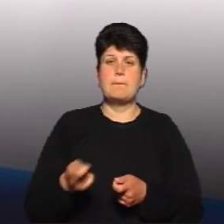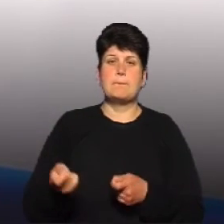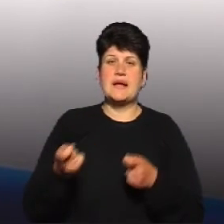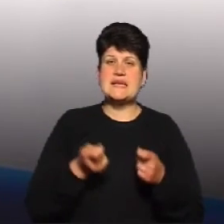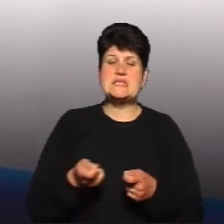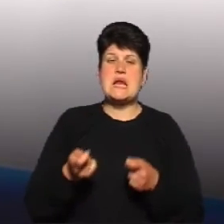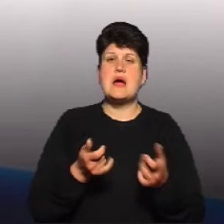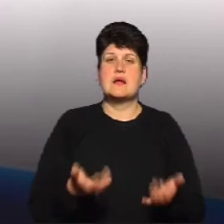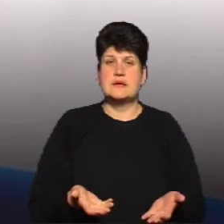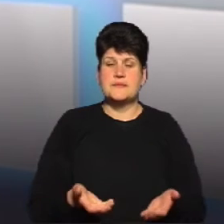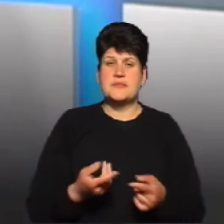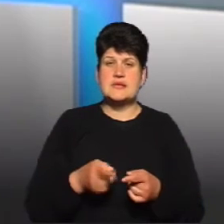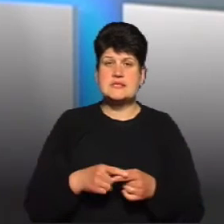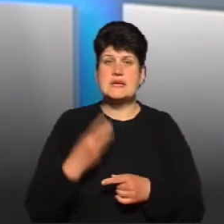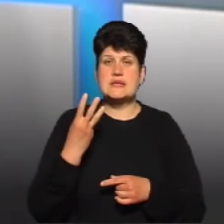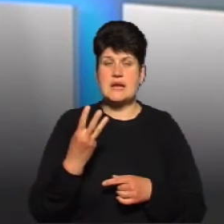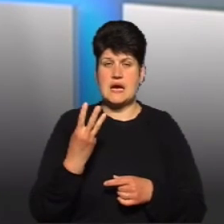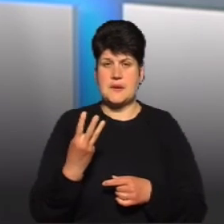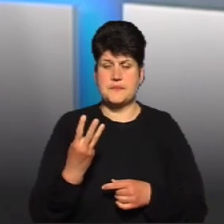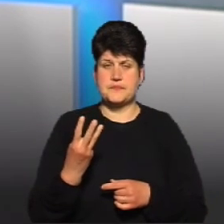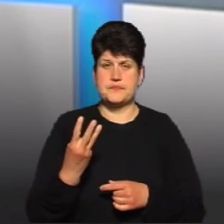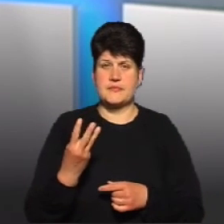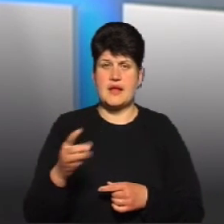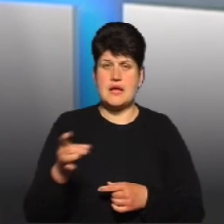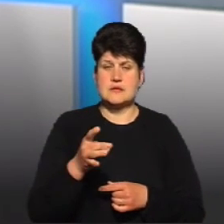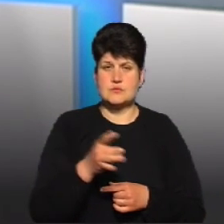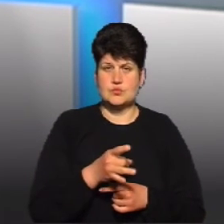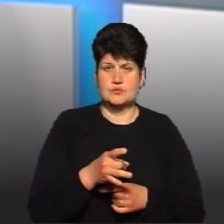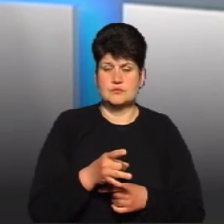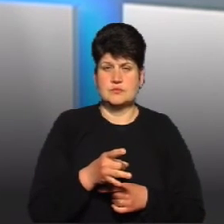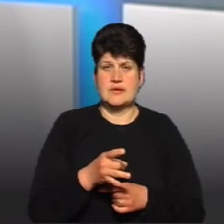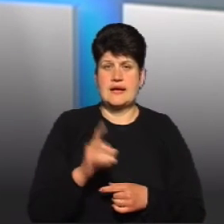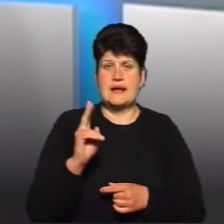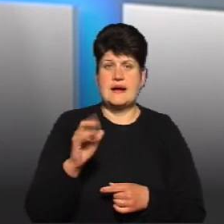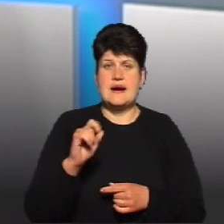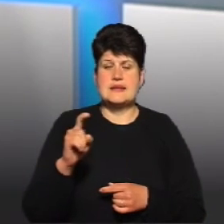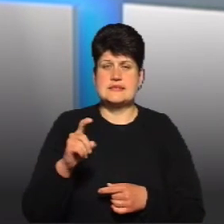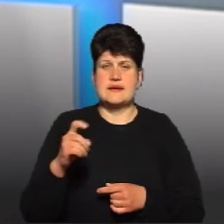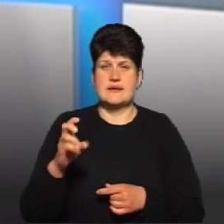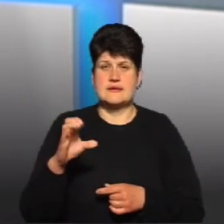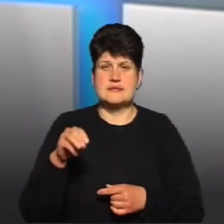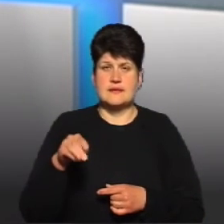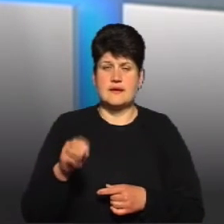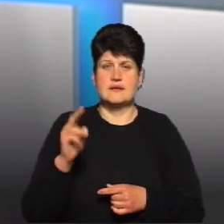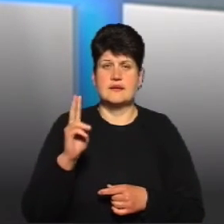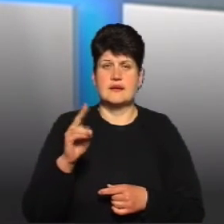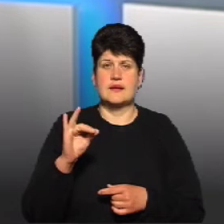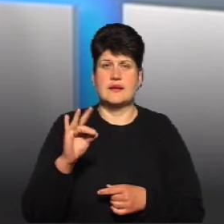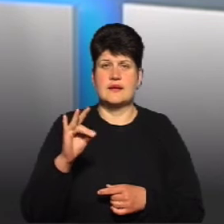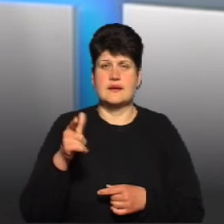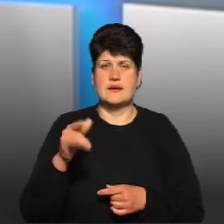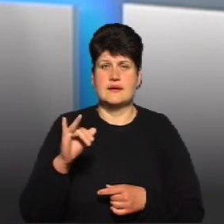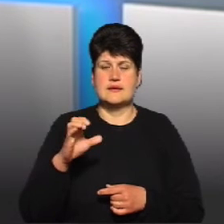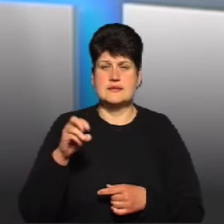три області, три республіки Радянського Союзу. Це Казахстанська, Киргизька і Таджицька. Саме в